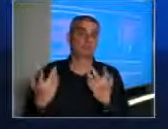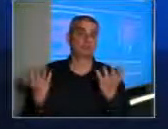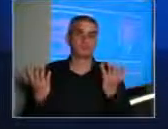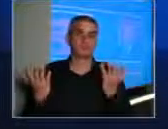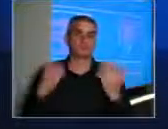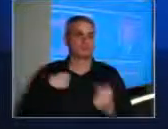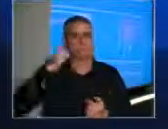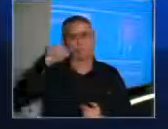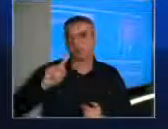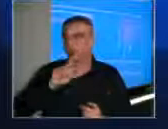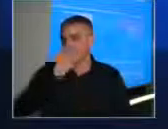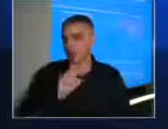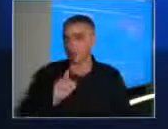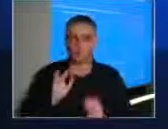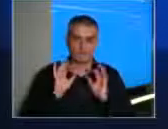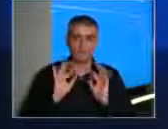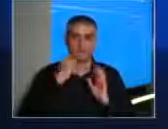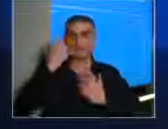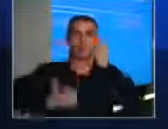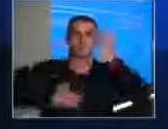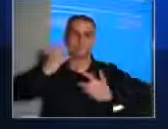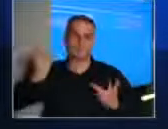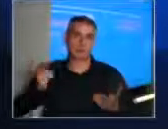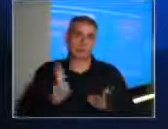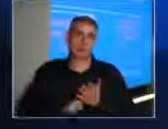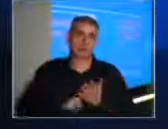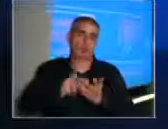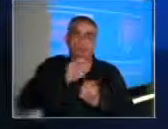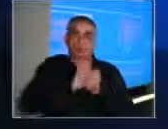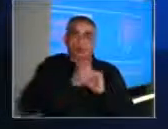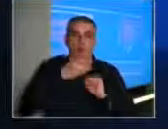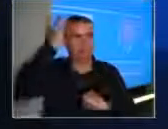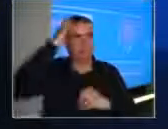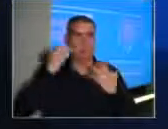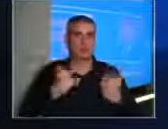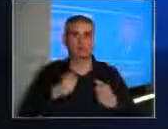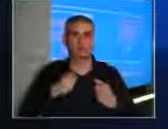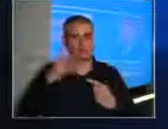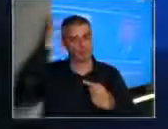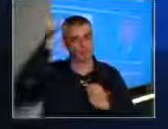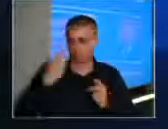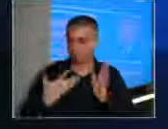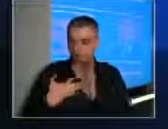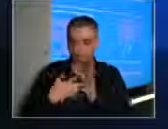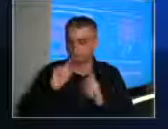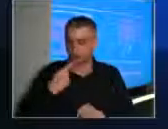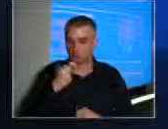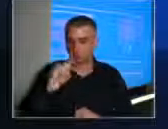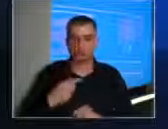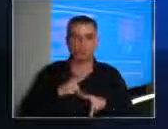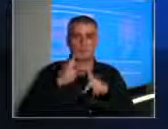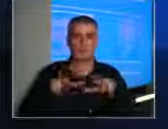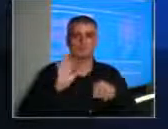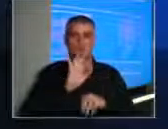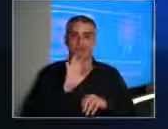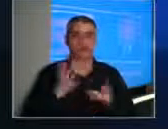אז אנחנו לא יודעים, יכול להיות שבאמת ההיסטריה היא שם מוצדקת, יכול להיות שבנט כרגע, בנט סוקר כל שעה את המצב